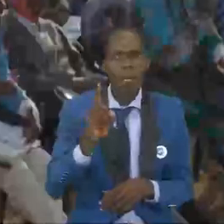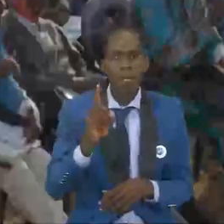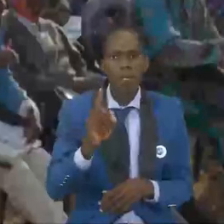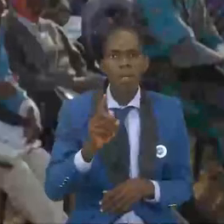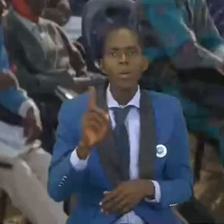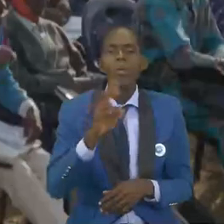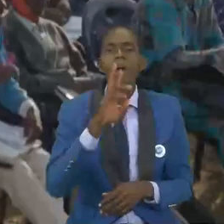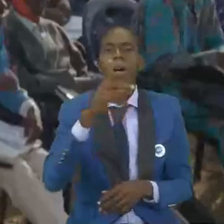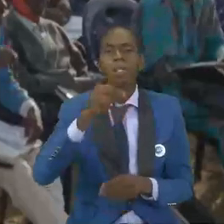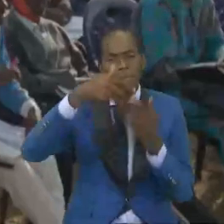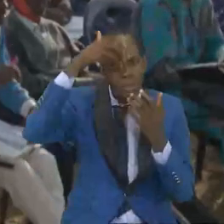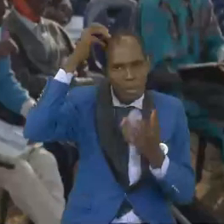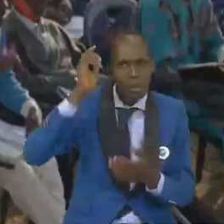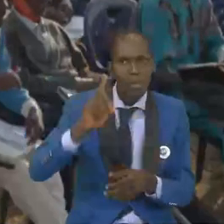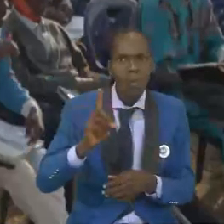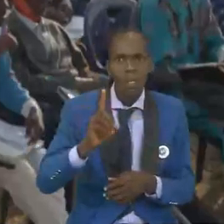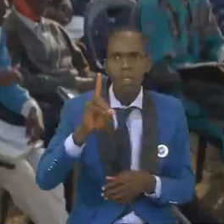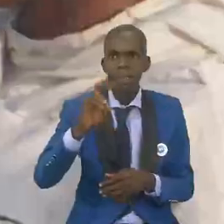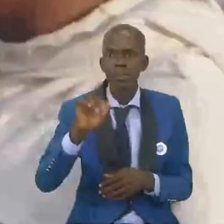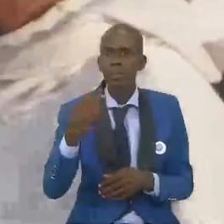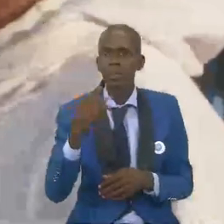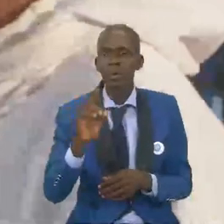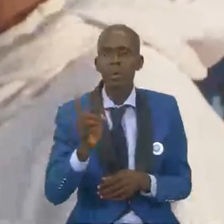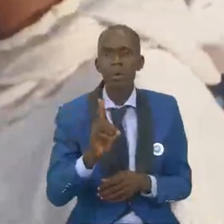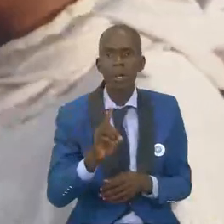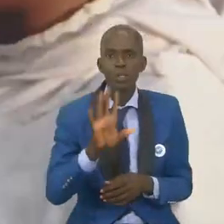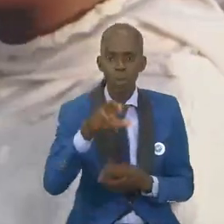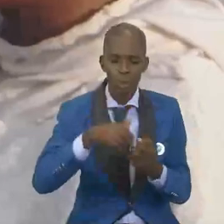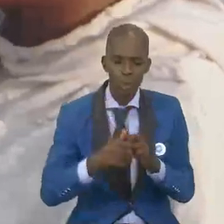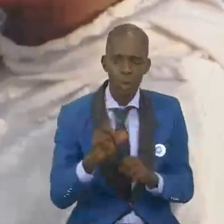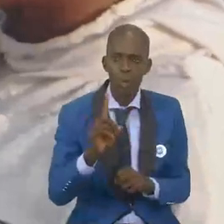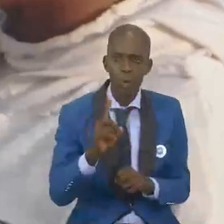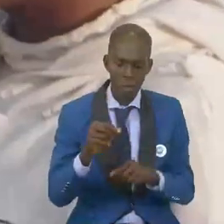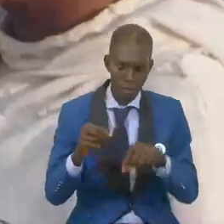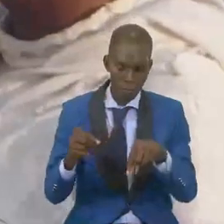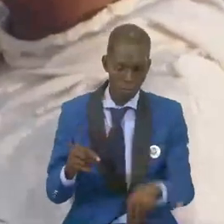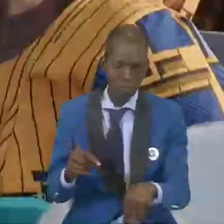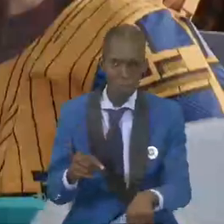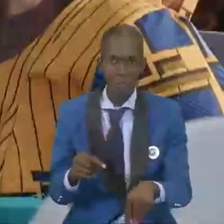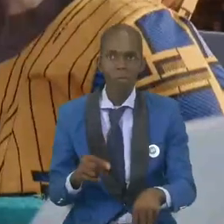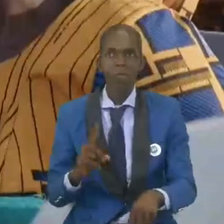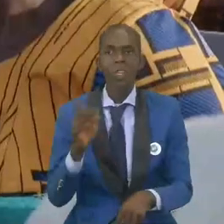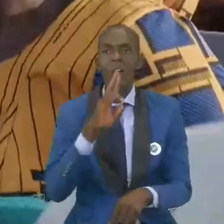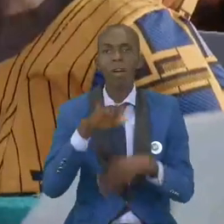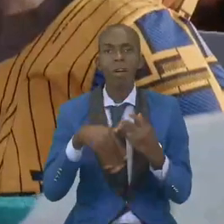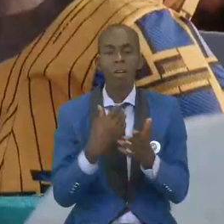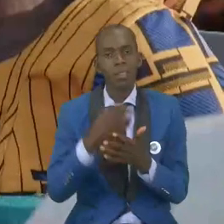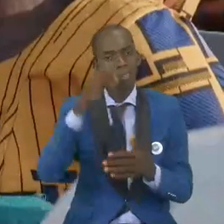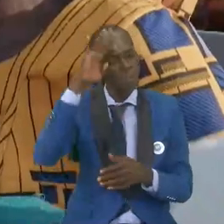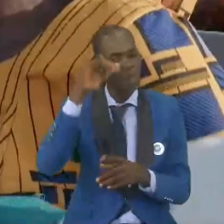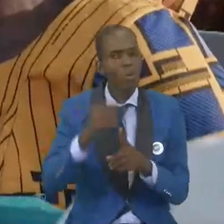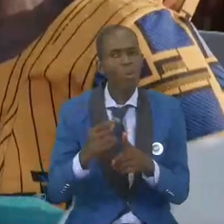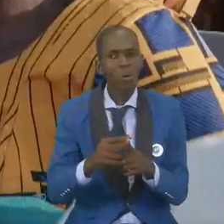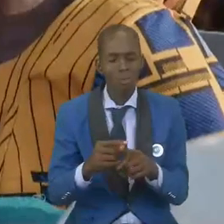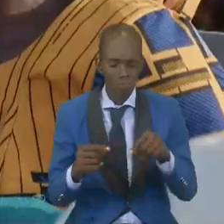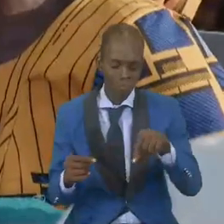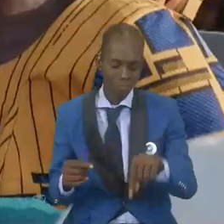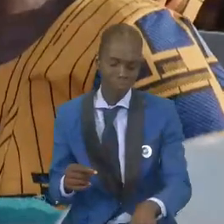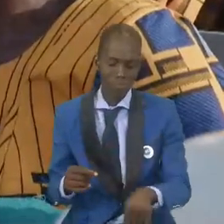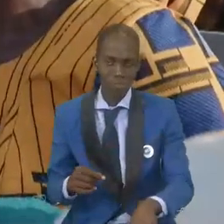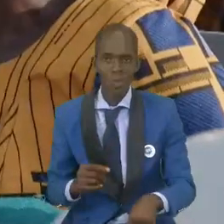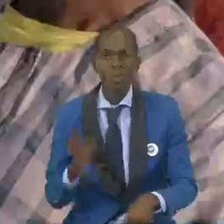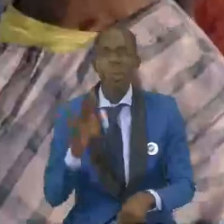Où sont les lions? Où sont les maladies? Où sont les problèmes? Où